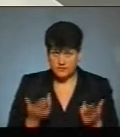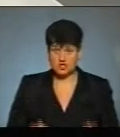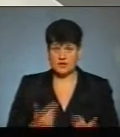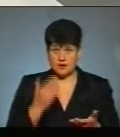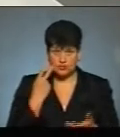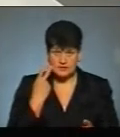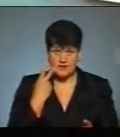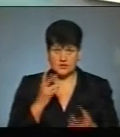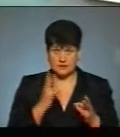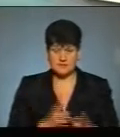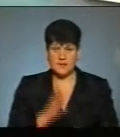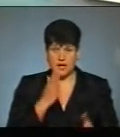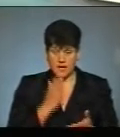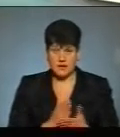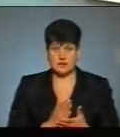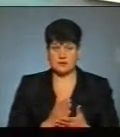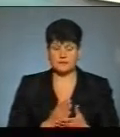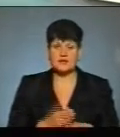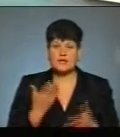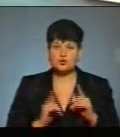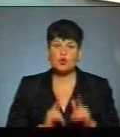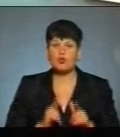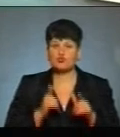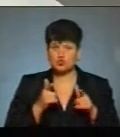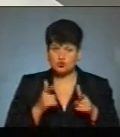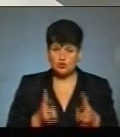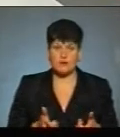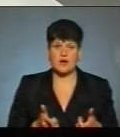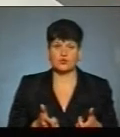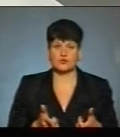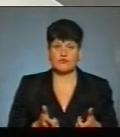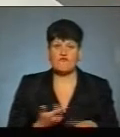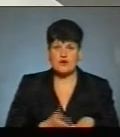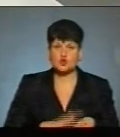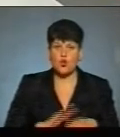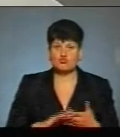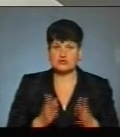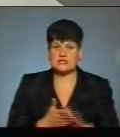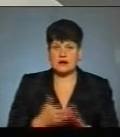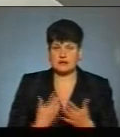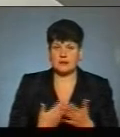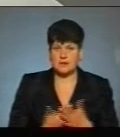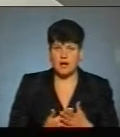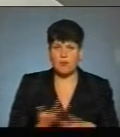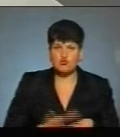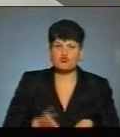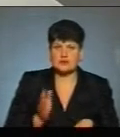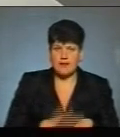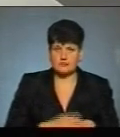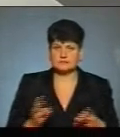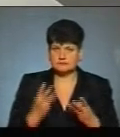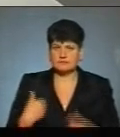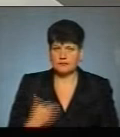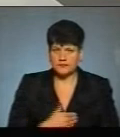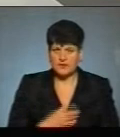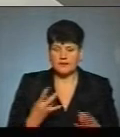небезпека завжди є, і якщо вже поступають в важкому стані, скажімо, або з ускладненнями, які